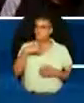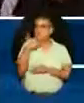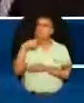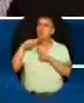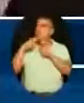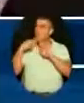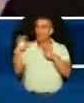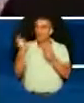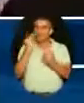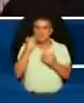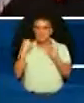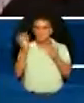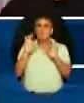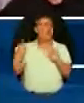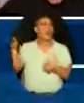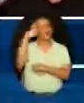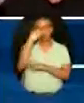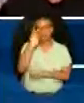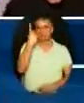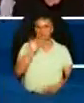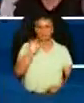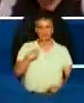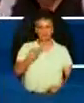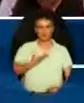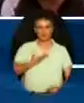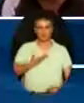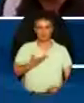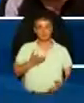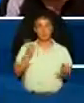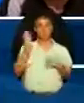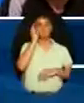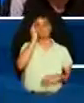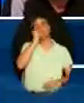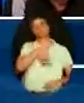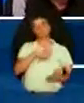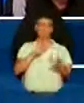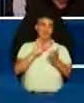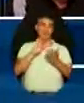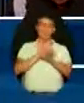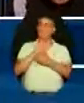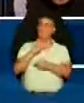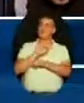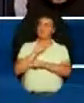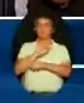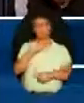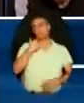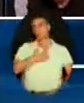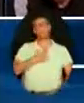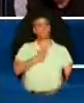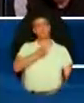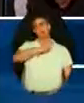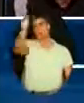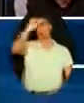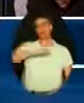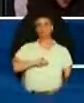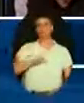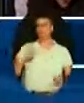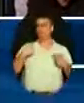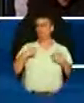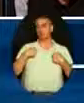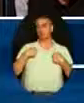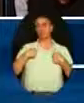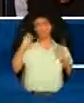יכול לחלוק על הכל, זה נומינלי. שלום, גם כלפי איזושהי מדינה בעולם.